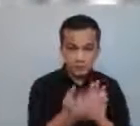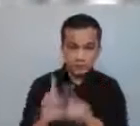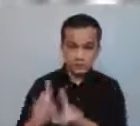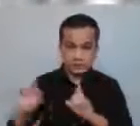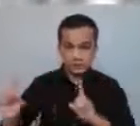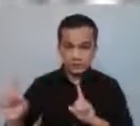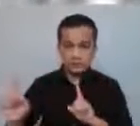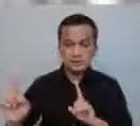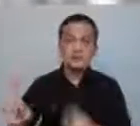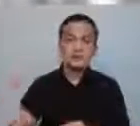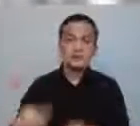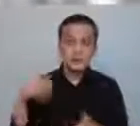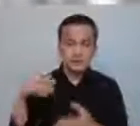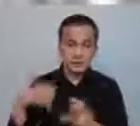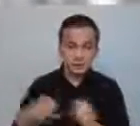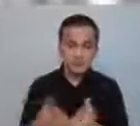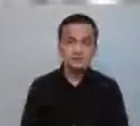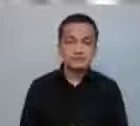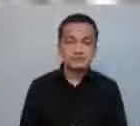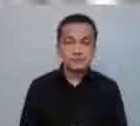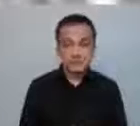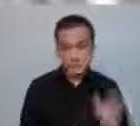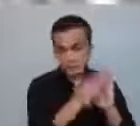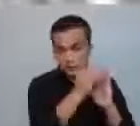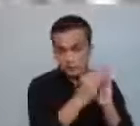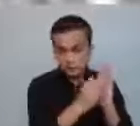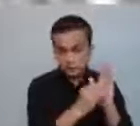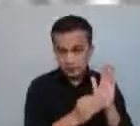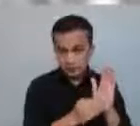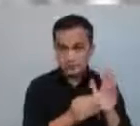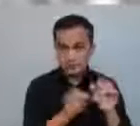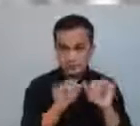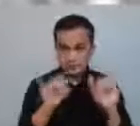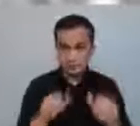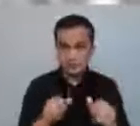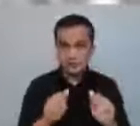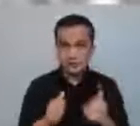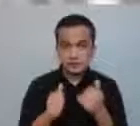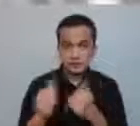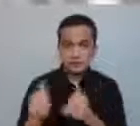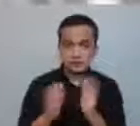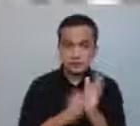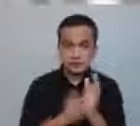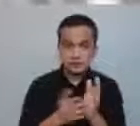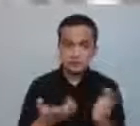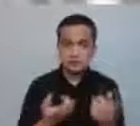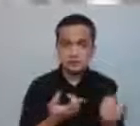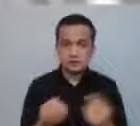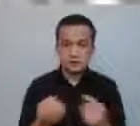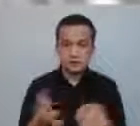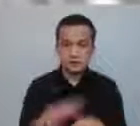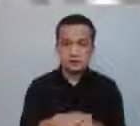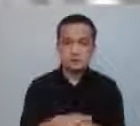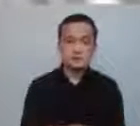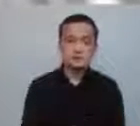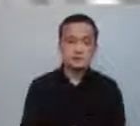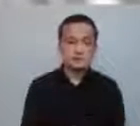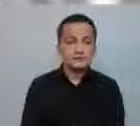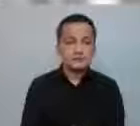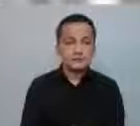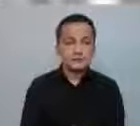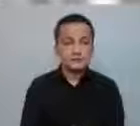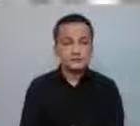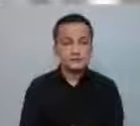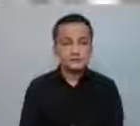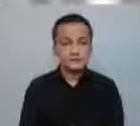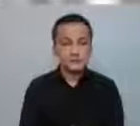memorandum ng DepEd ang sistema na maaaring sundin ng mga paaralan sa pagsasagawa nito ng blended learning. Halimbawa na lamang, no, Audrey, para sa antas